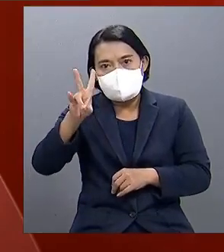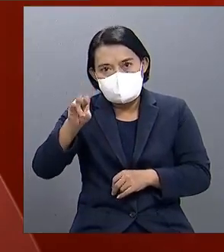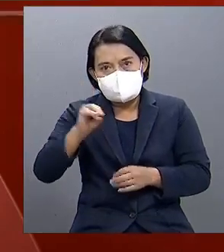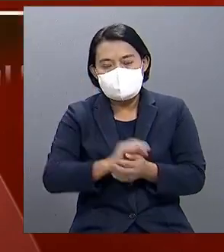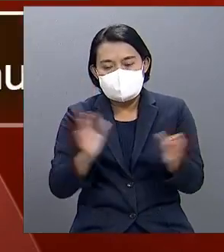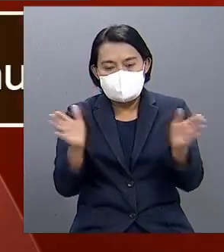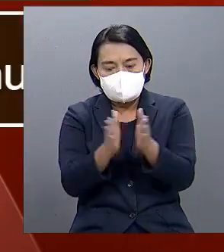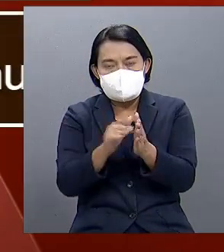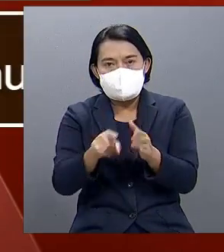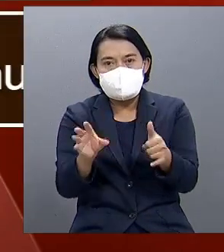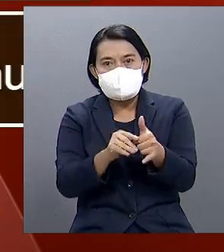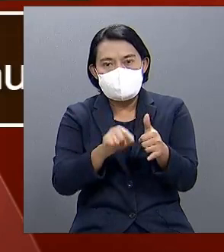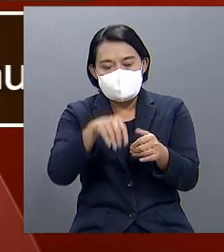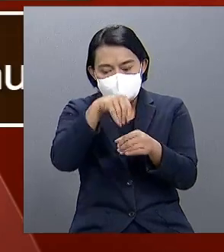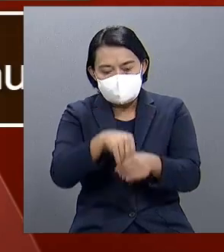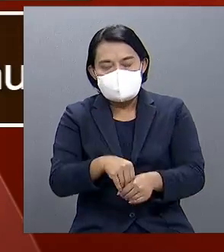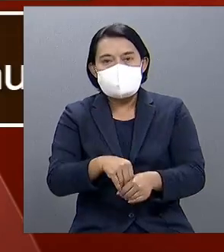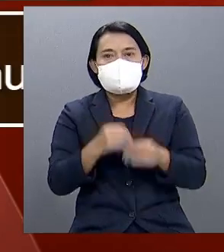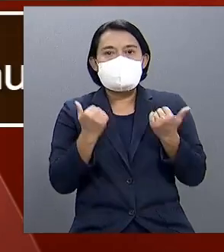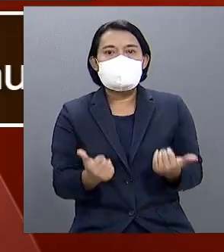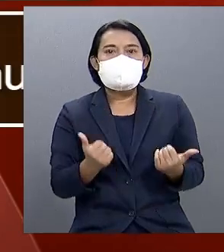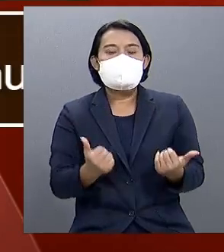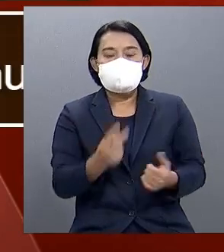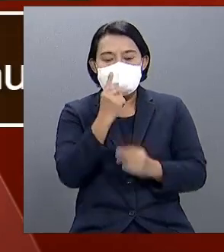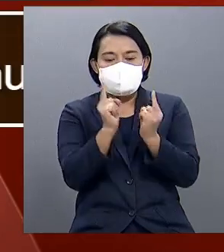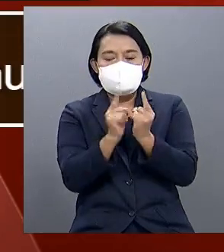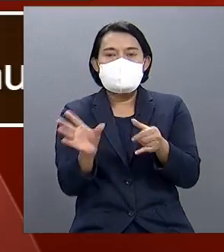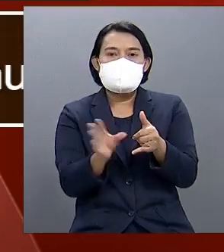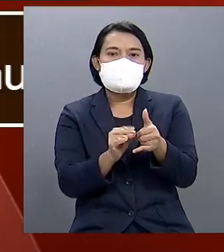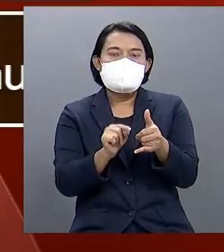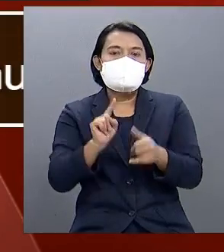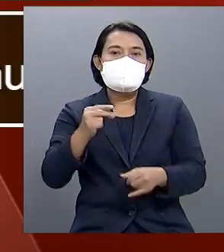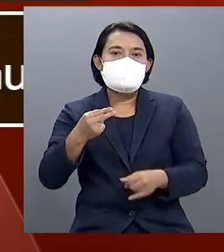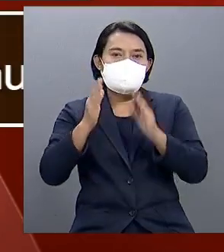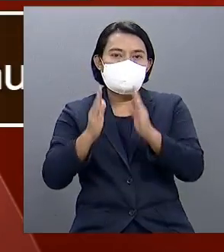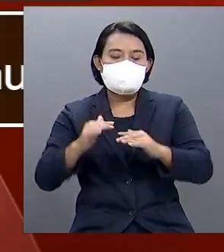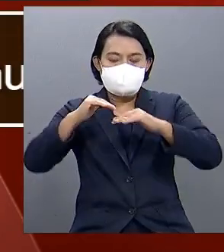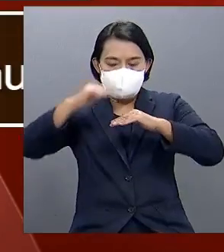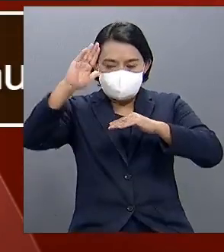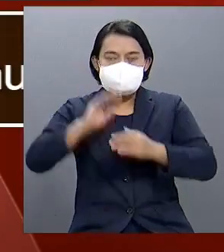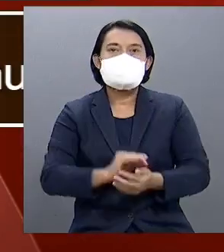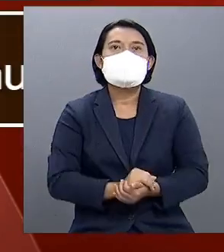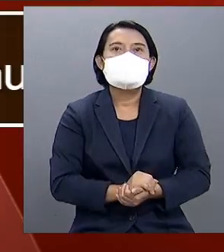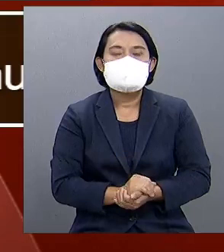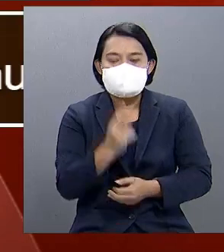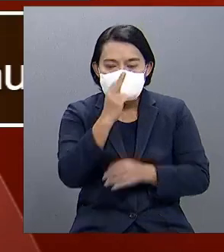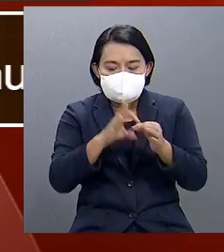ดเชื้อยืนยันก็เท่ากับวันนี้เราพบผู้ติดเชื้อรายใหม่มากกว่า 10,000 คนนะคะแต่ถ้ามาดูจำนวนผู้ที่รักษาหายวัน